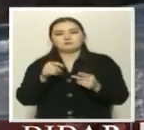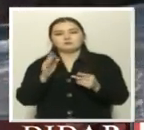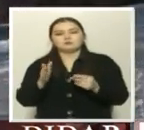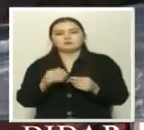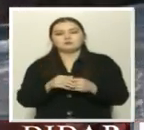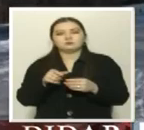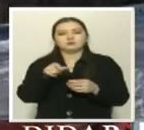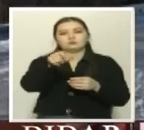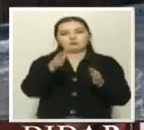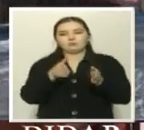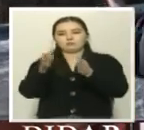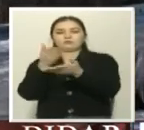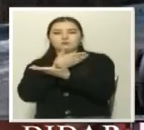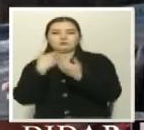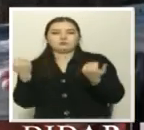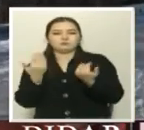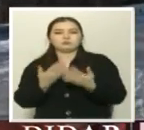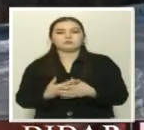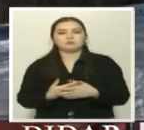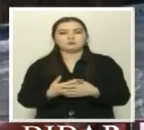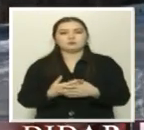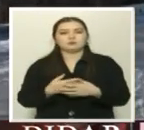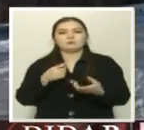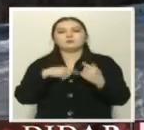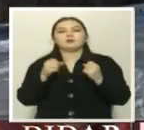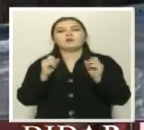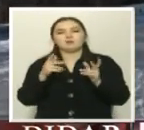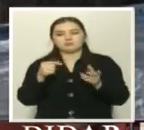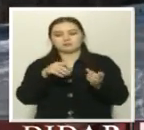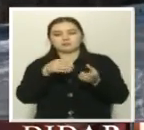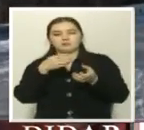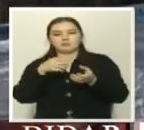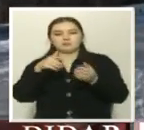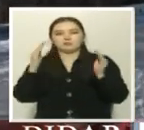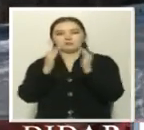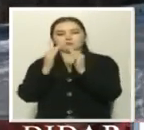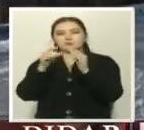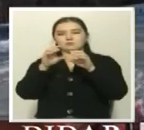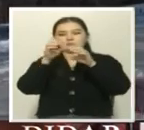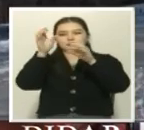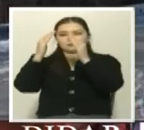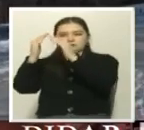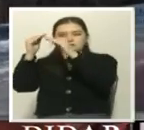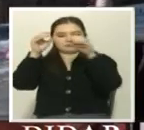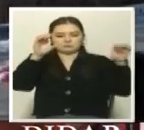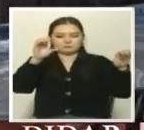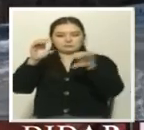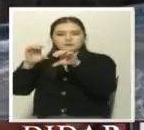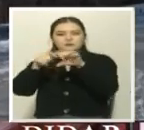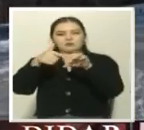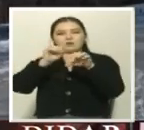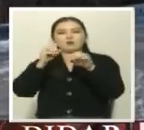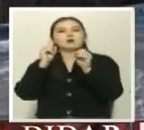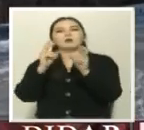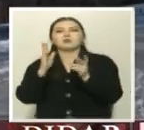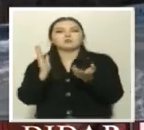насип. Тип-текс. Насип жоқ. Мен қалай тартам газды? Сол газдың наружный линиясы тартып берсін. Мен бір 2